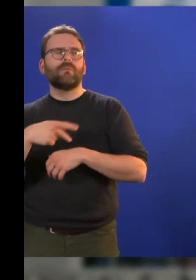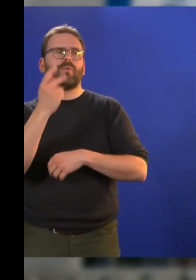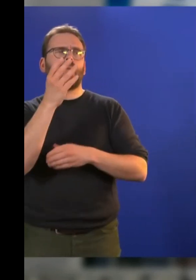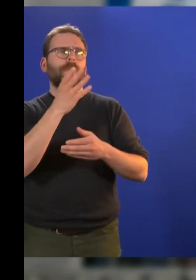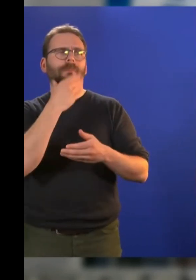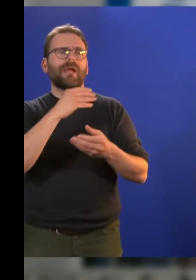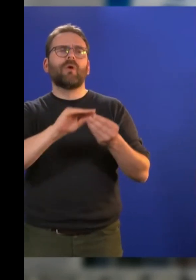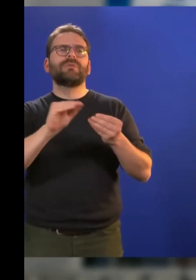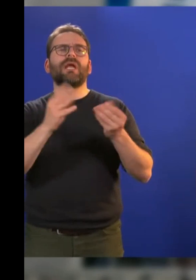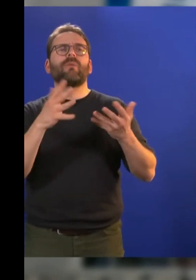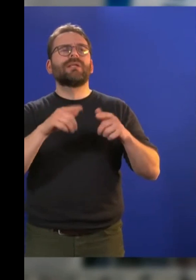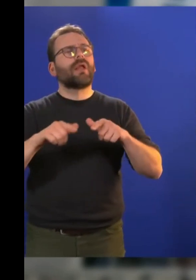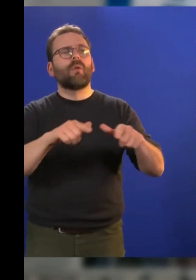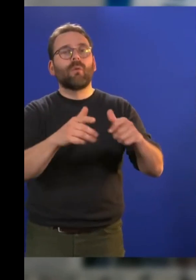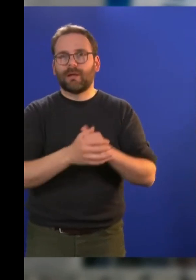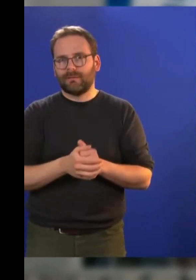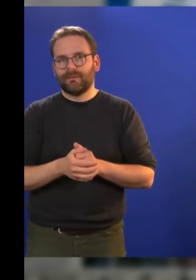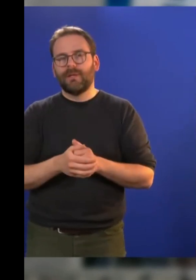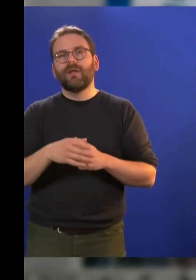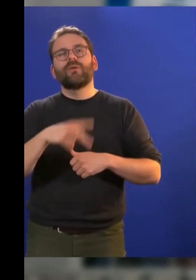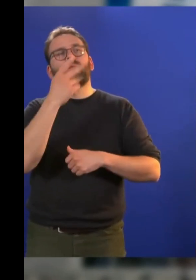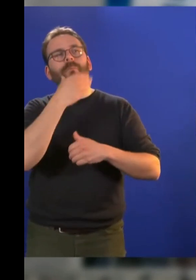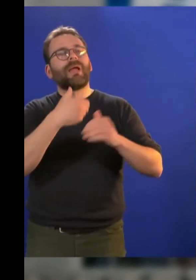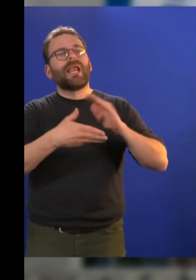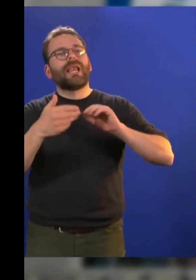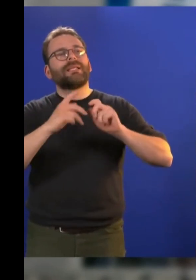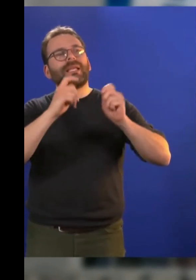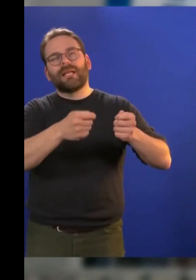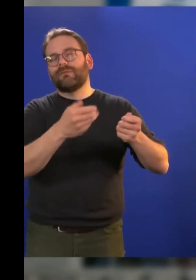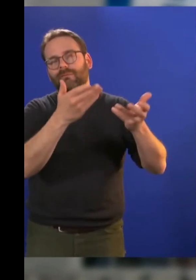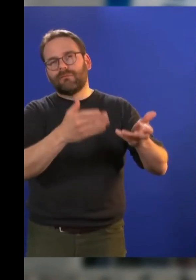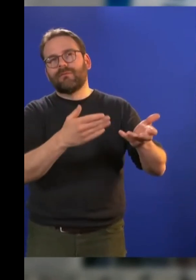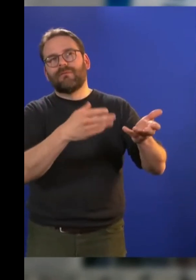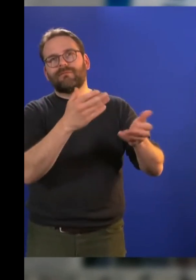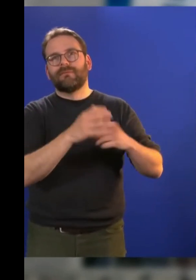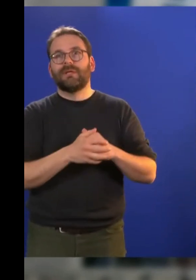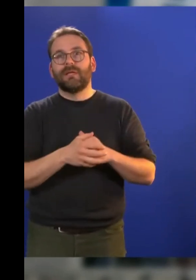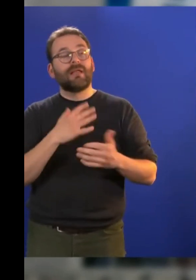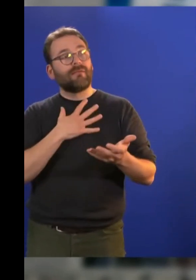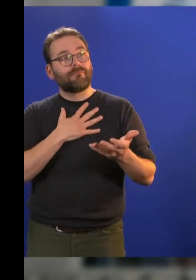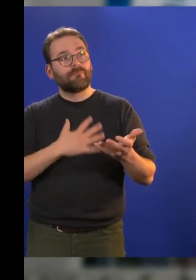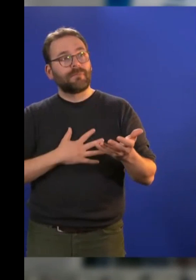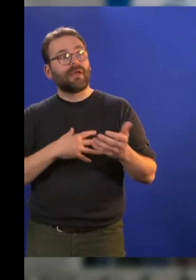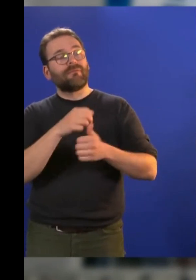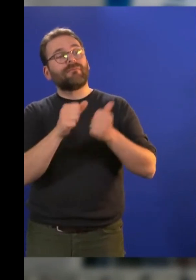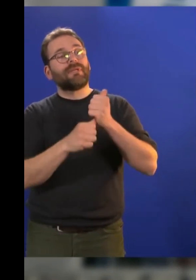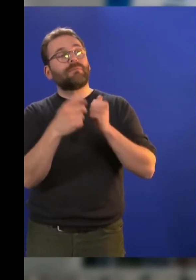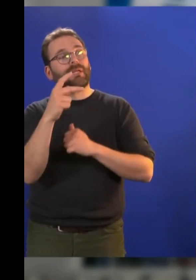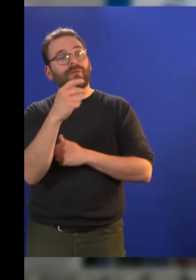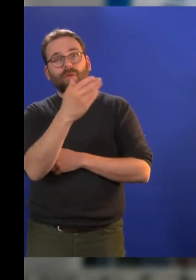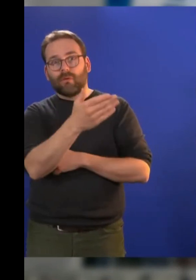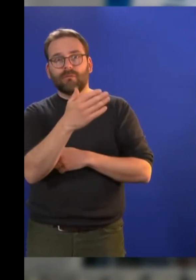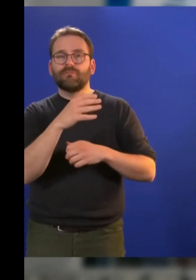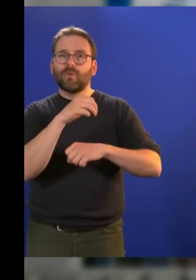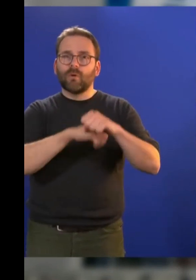Donc peut-être qu'Anthony Desclosiers a la plus belle délégation parmi nous. Je voulais lui dire que ça faisait du bien, un vice-président qui